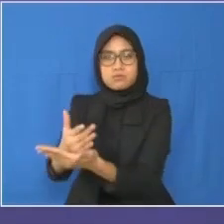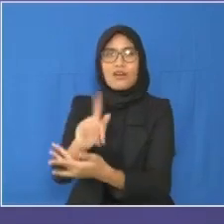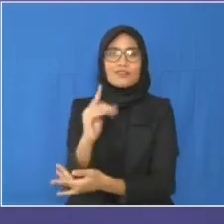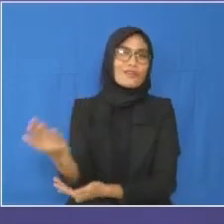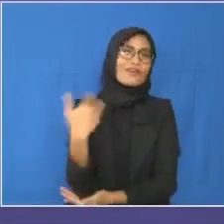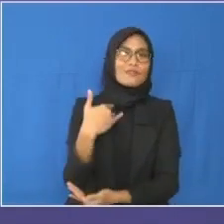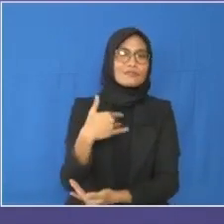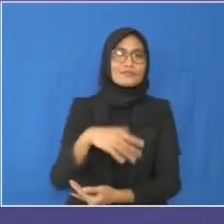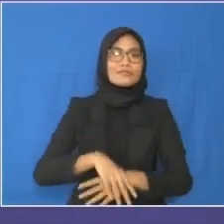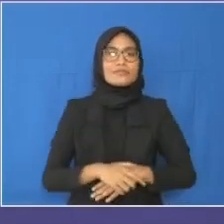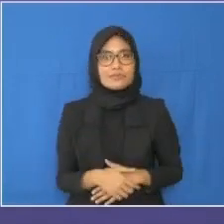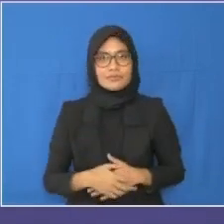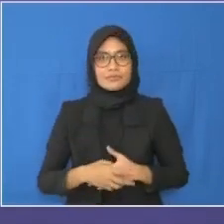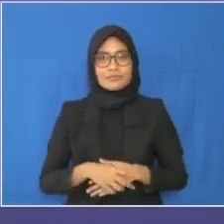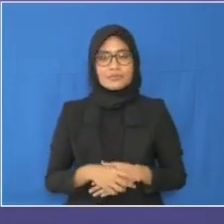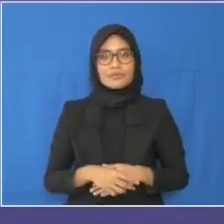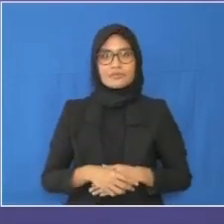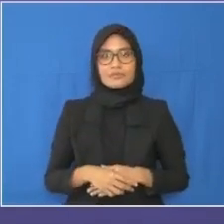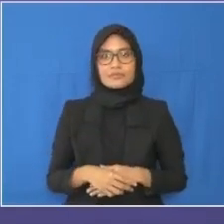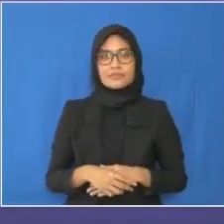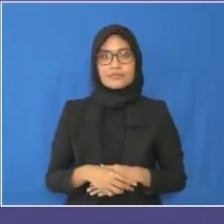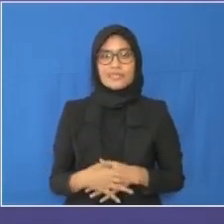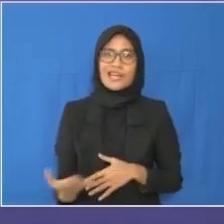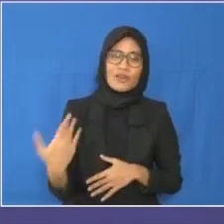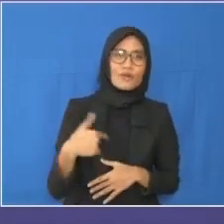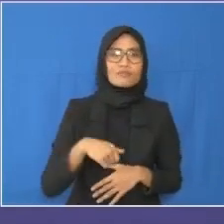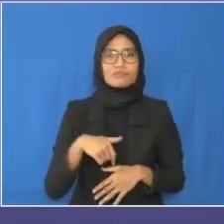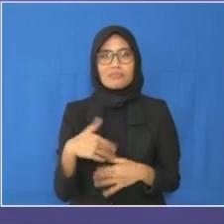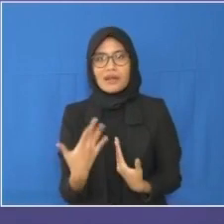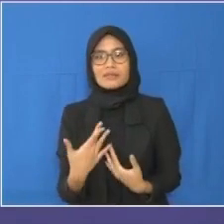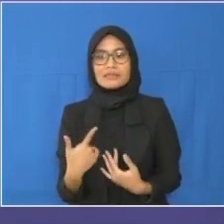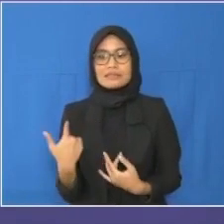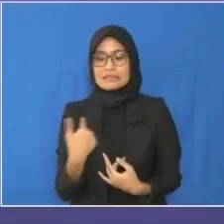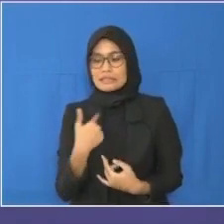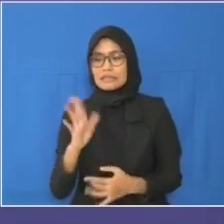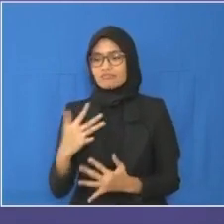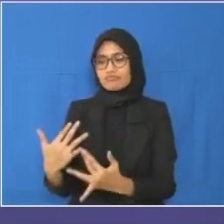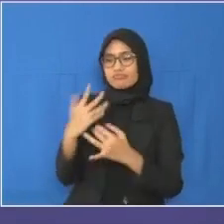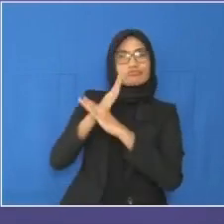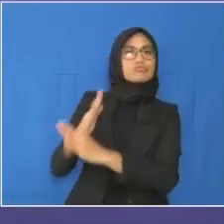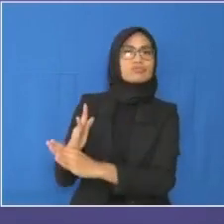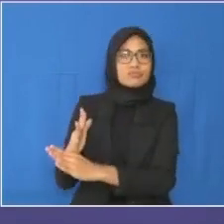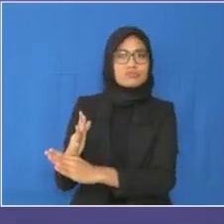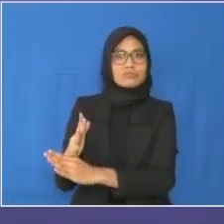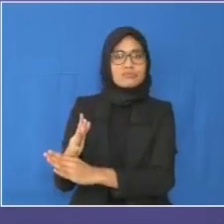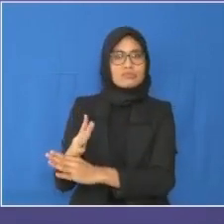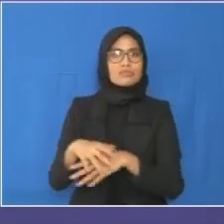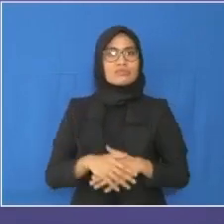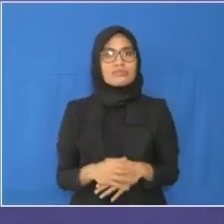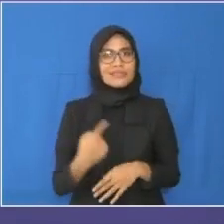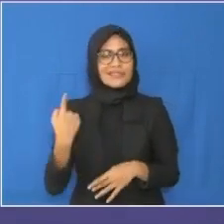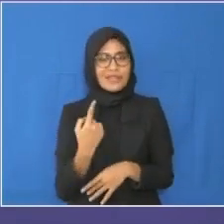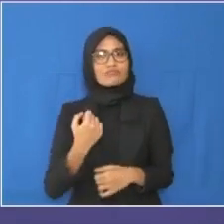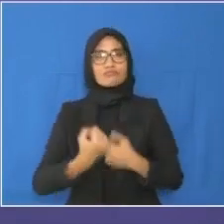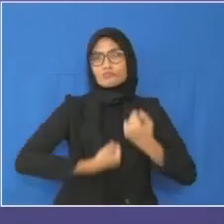penularan infeksi copy 19 ini Mari pastikan kita tidak tertular Mari kita sebarkan